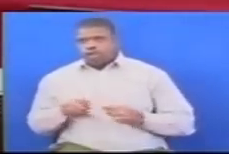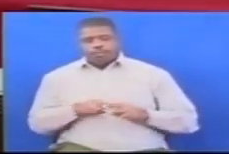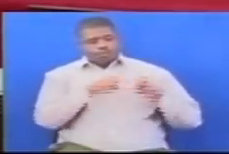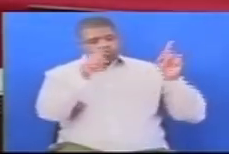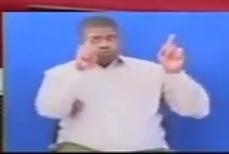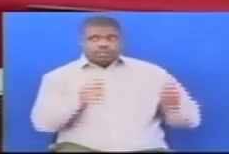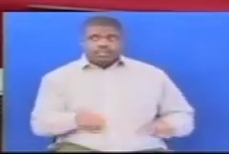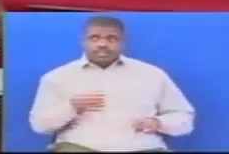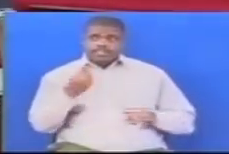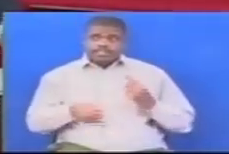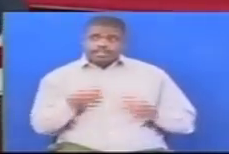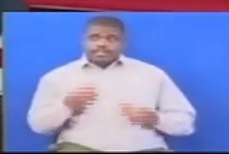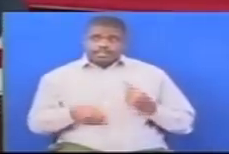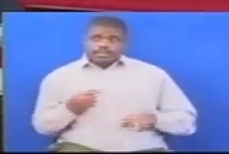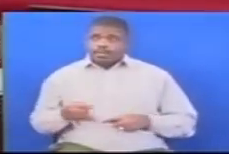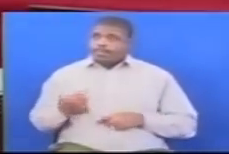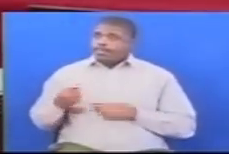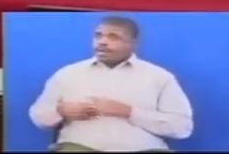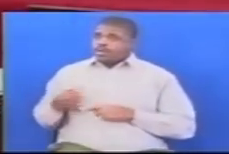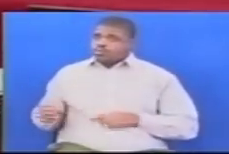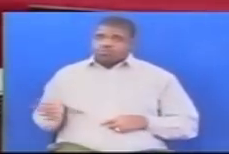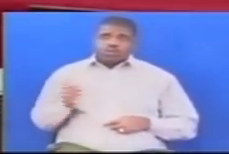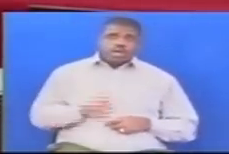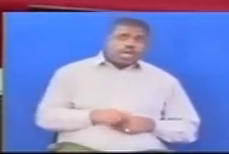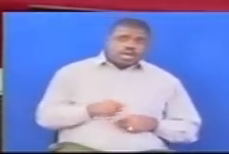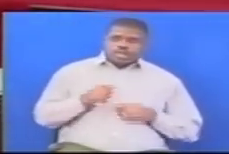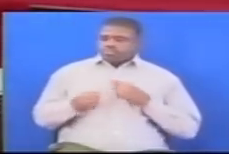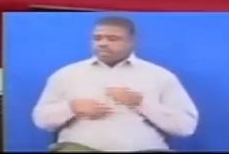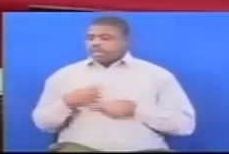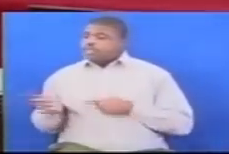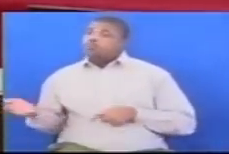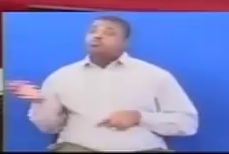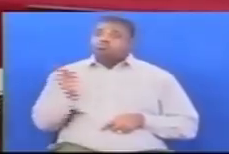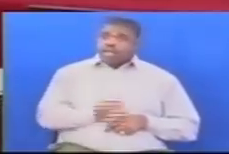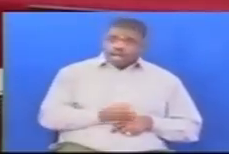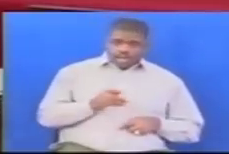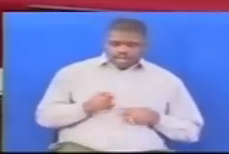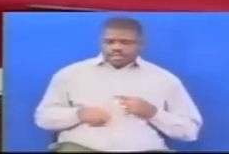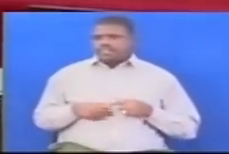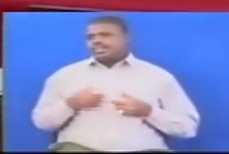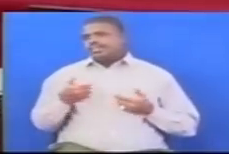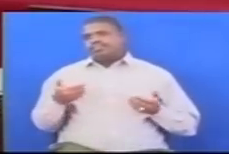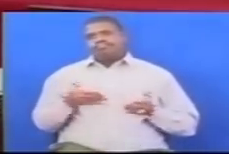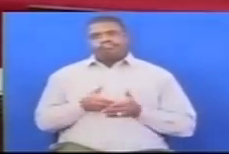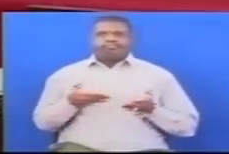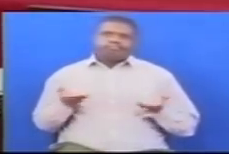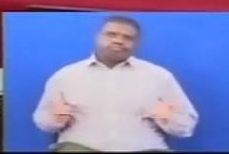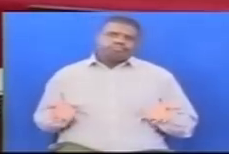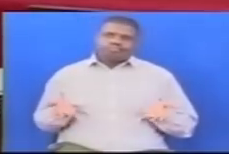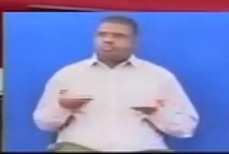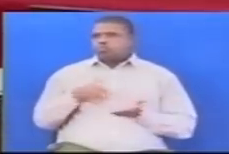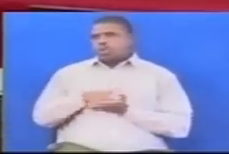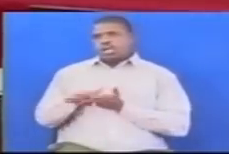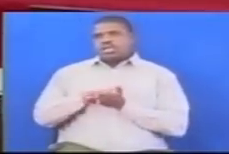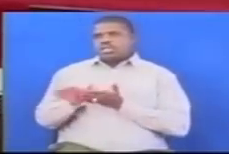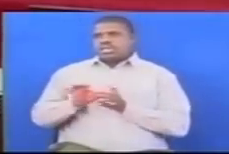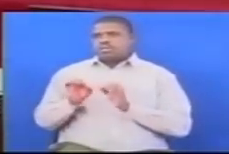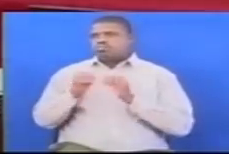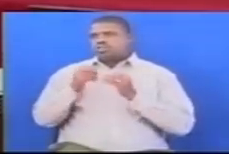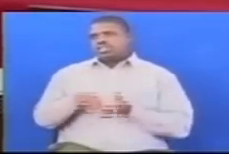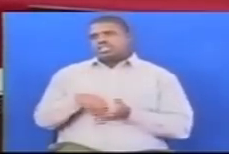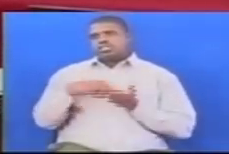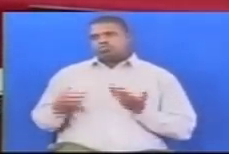kisiasa, mradi unakuja mpaka saizi tunashindwa kueleza kwamba ni mradi unakuja namna gani. Na la